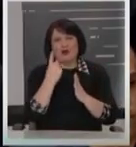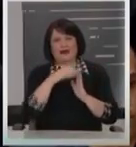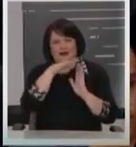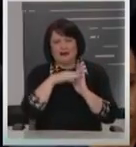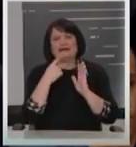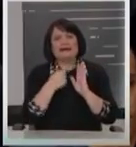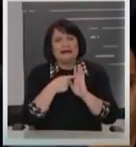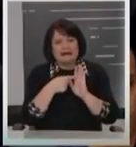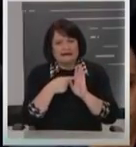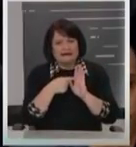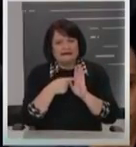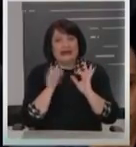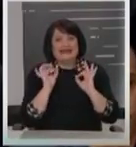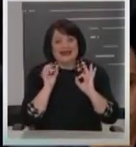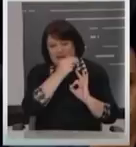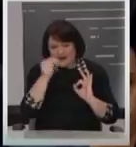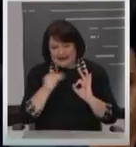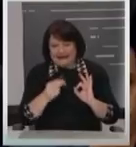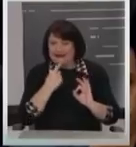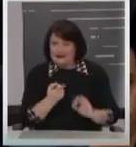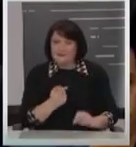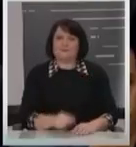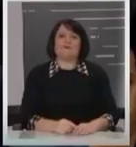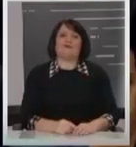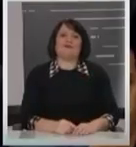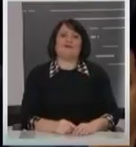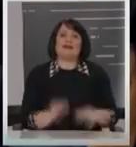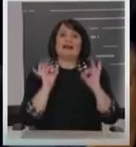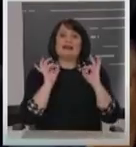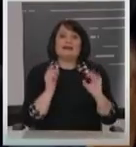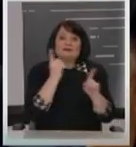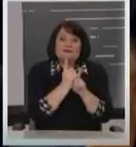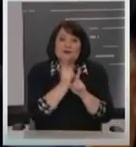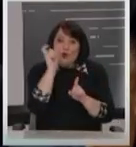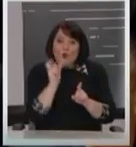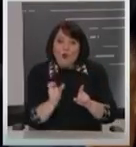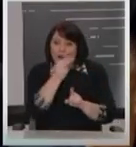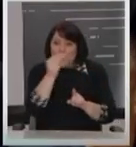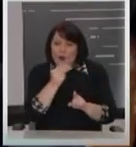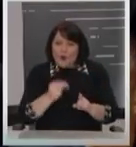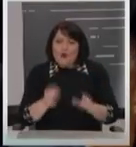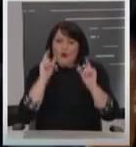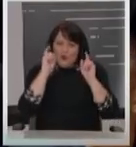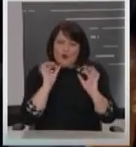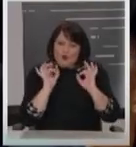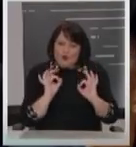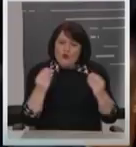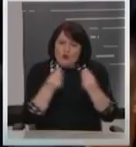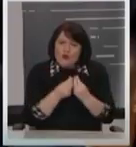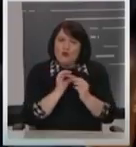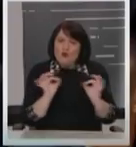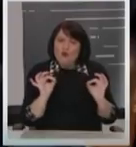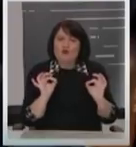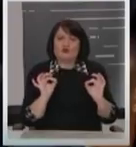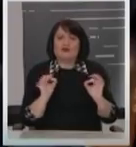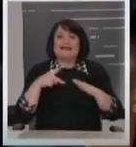εφαρμογής, αναφέρεται χαρακτηριστικά το εξής. Καθορίζονται οι ειδικότεροι όροι τήρησης και γνωστοποίησης στα